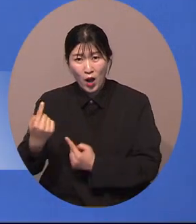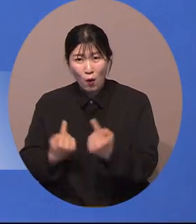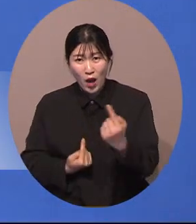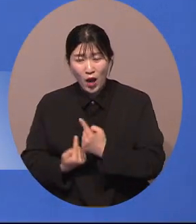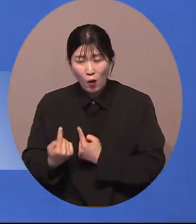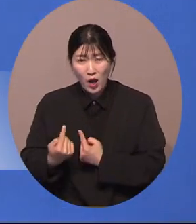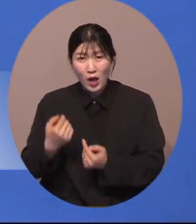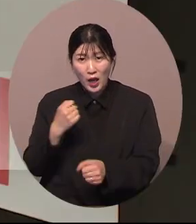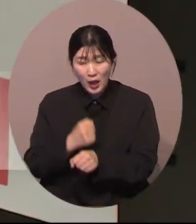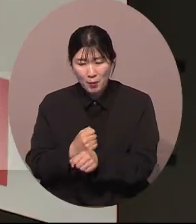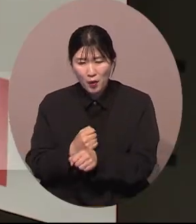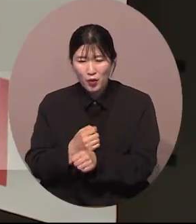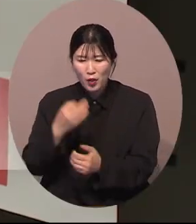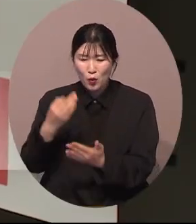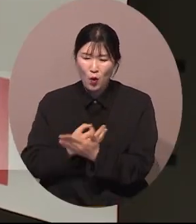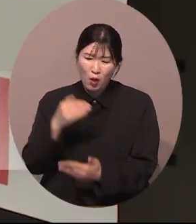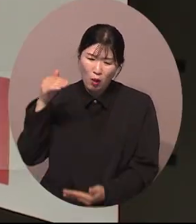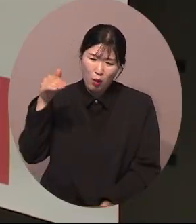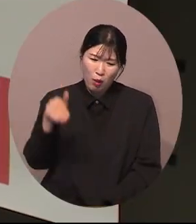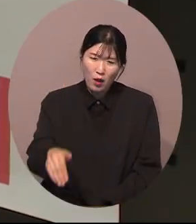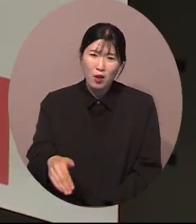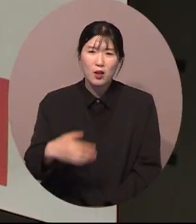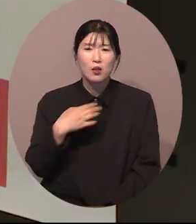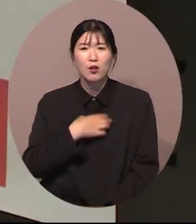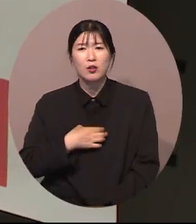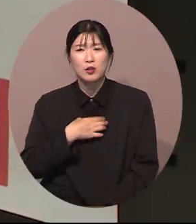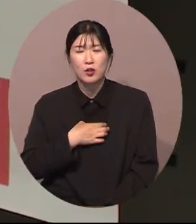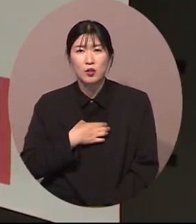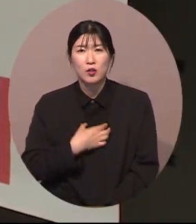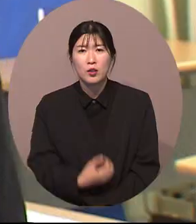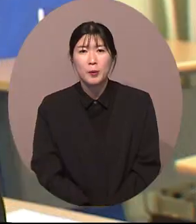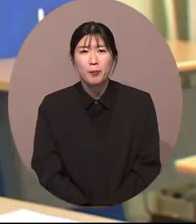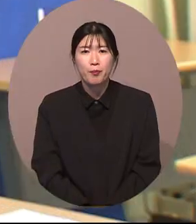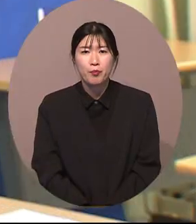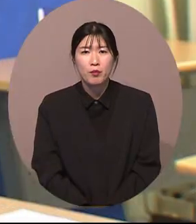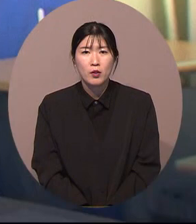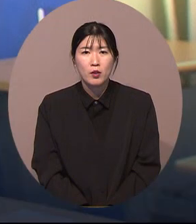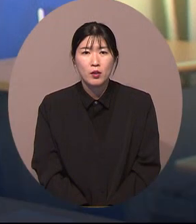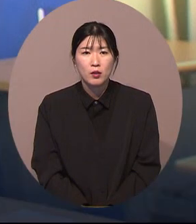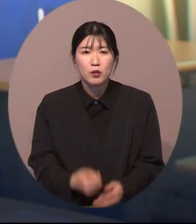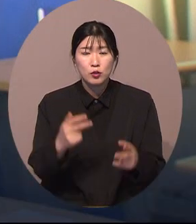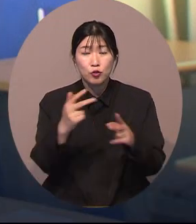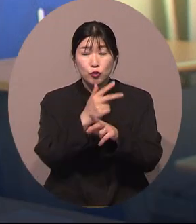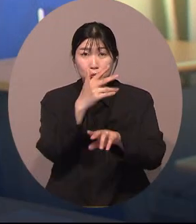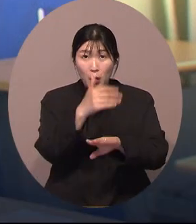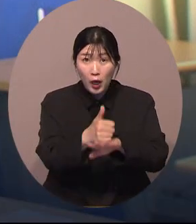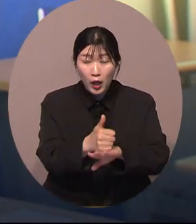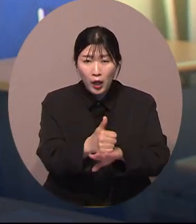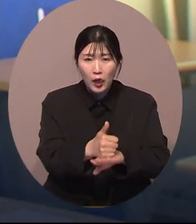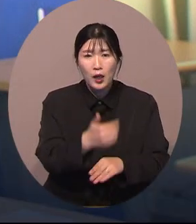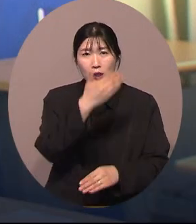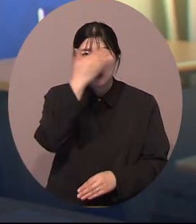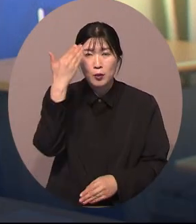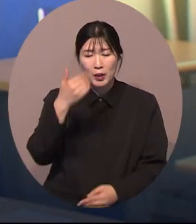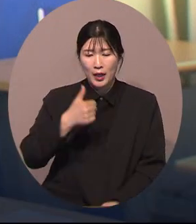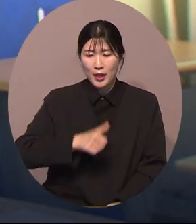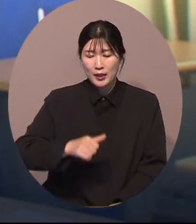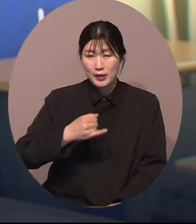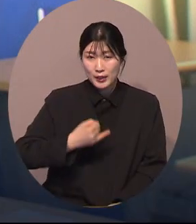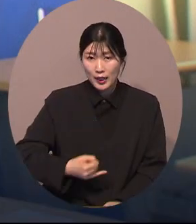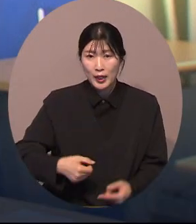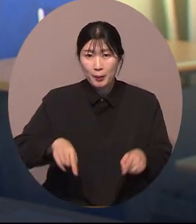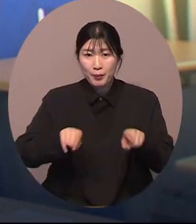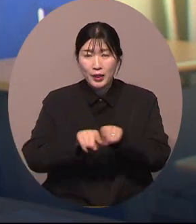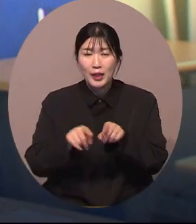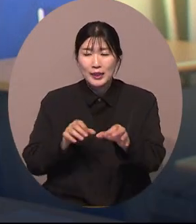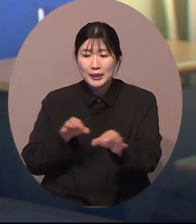매출 감소가 불을 보듯 뻔하다고 우려합니다. 주말에는 그 젊은 층이 아이들 손잡고